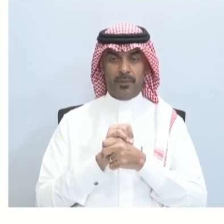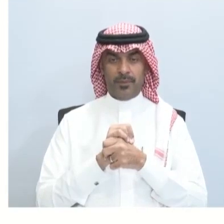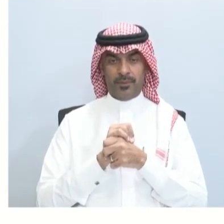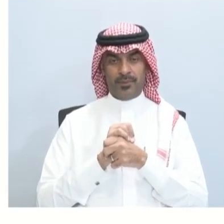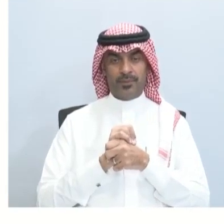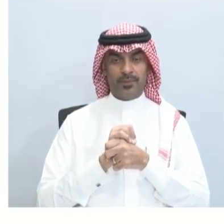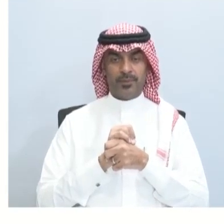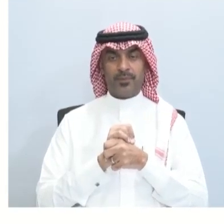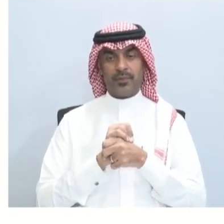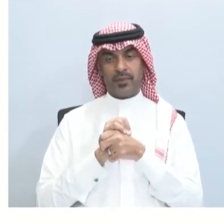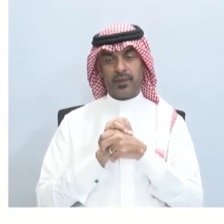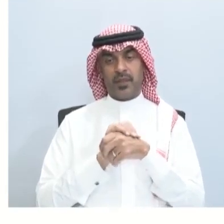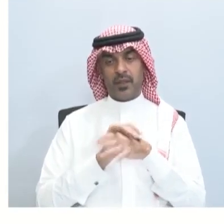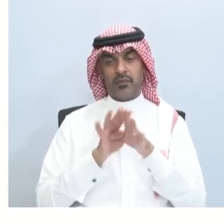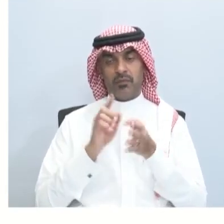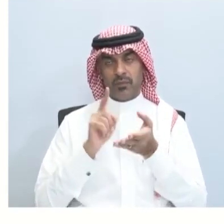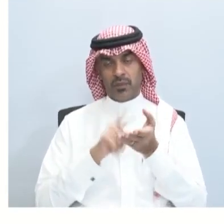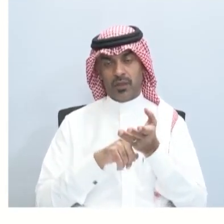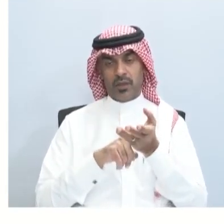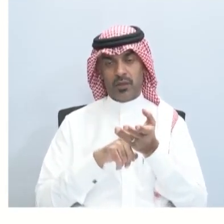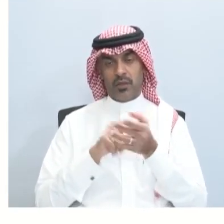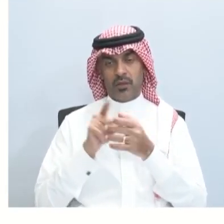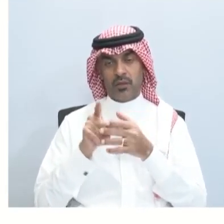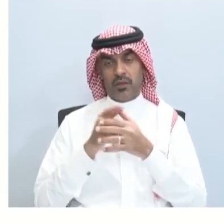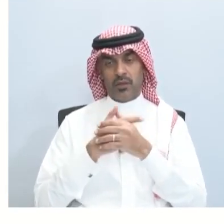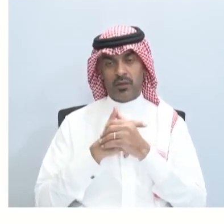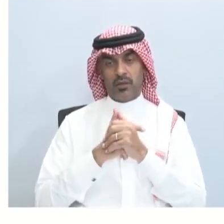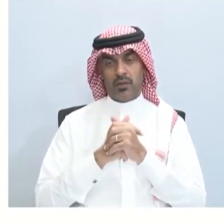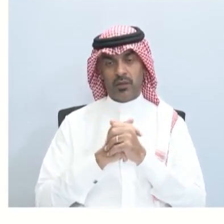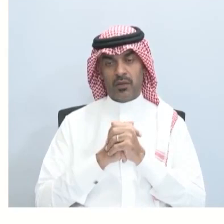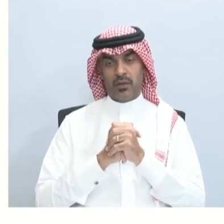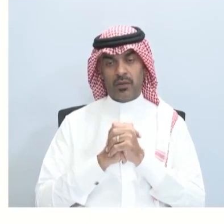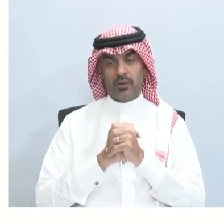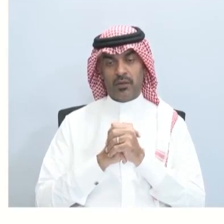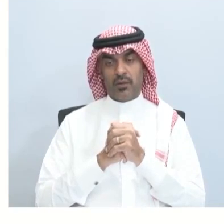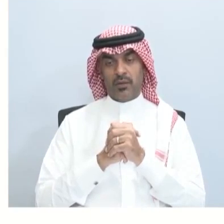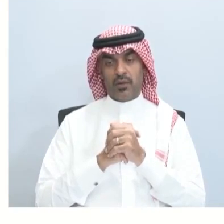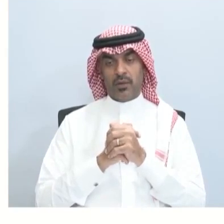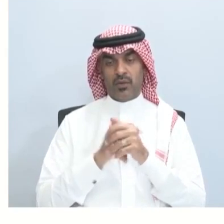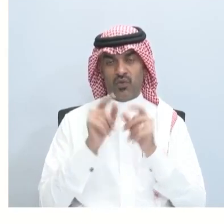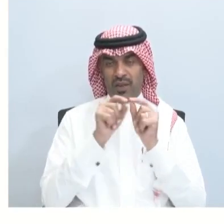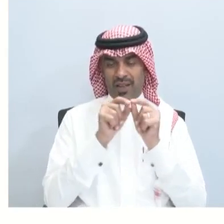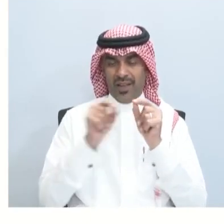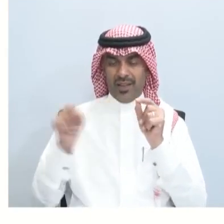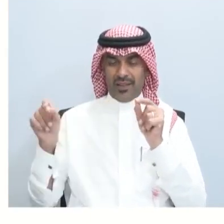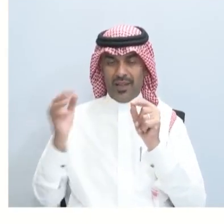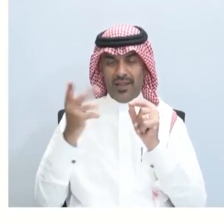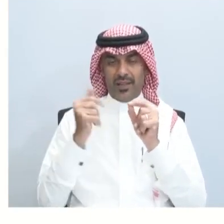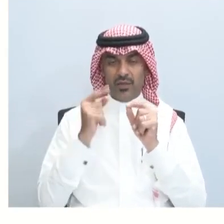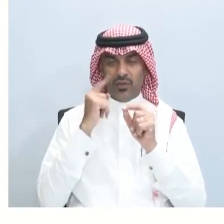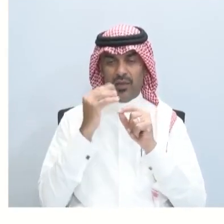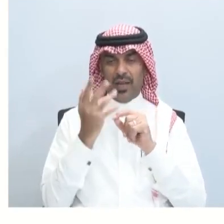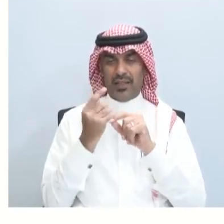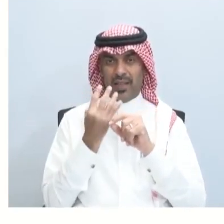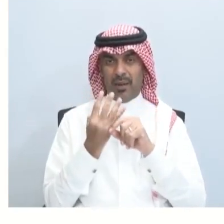اربعه لكي نتحقق او اولا نمثل الحل بيانيا على خط الاعداد عند العدد